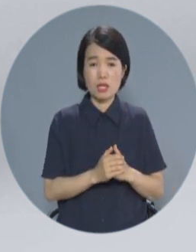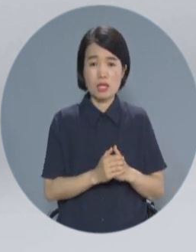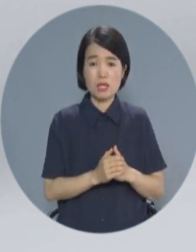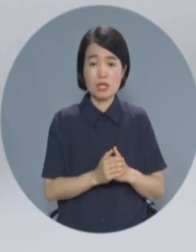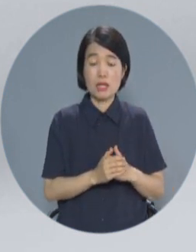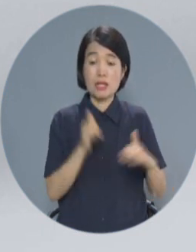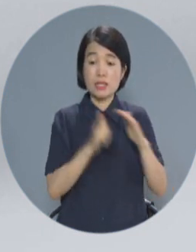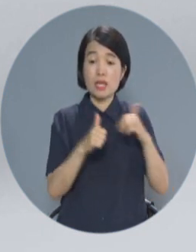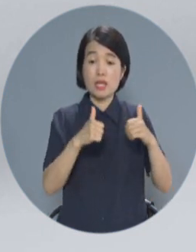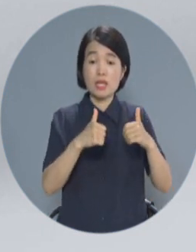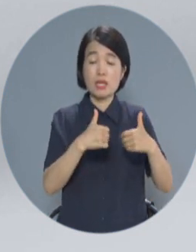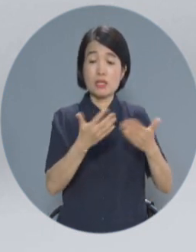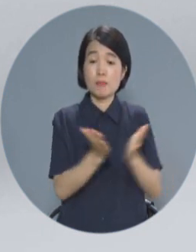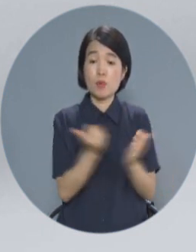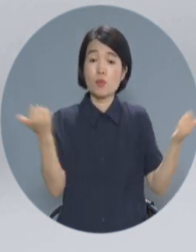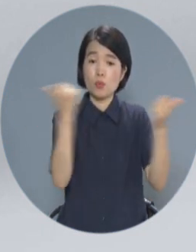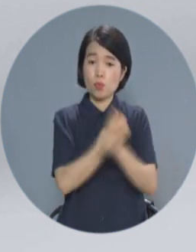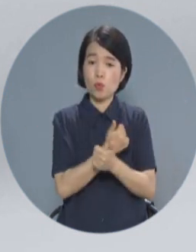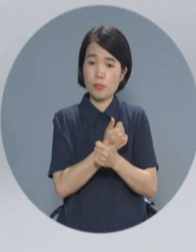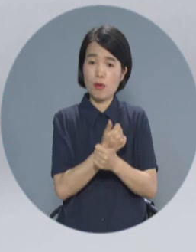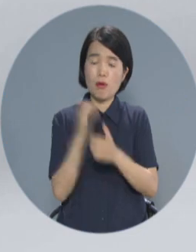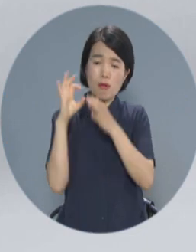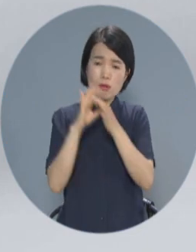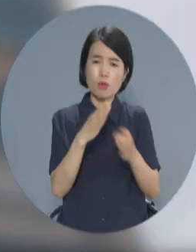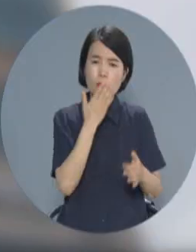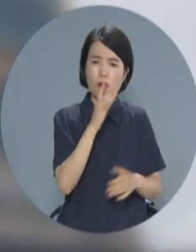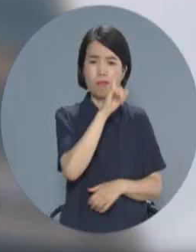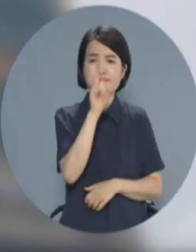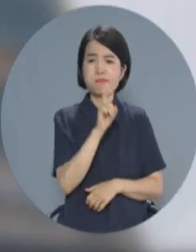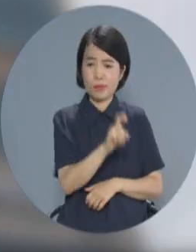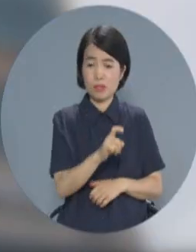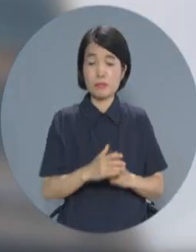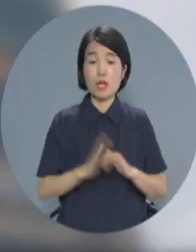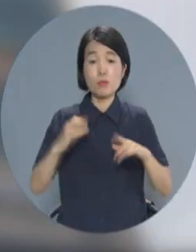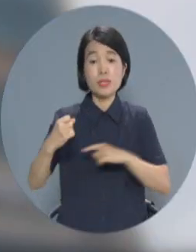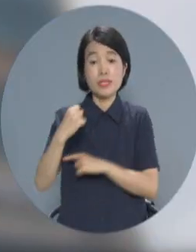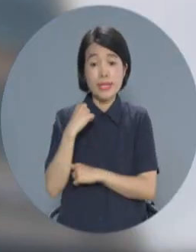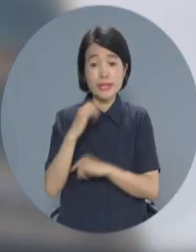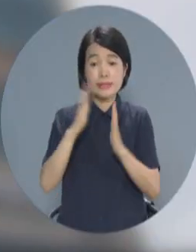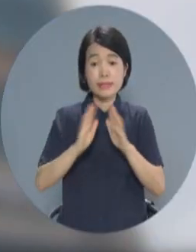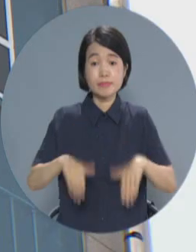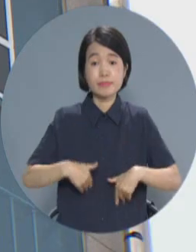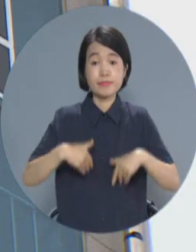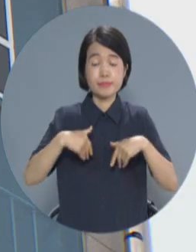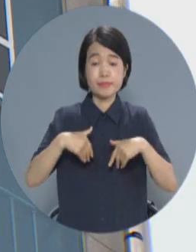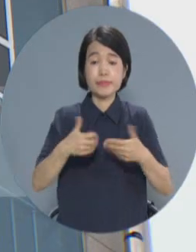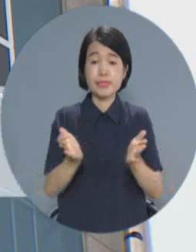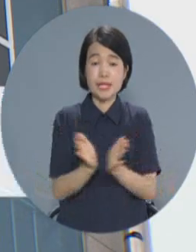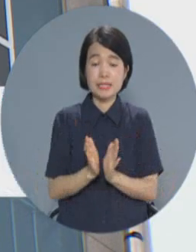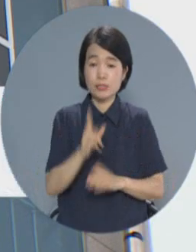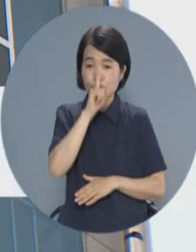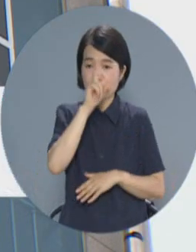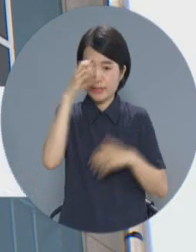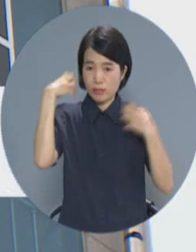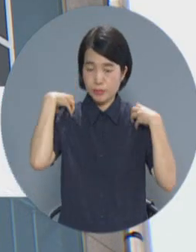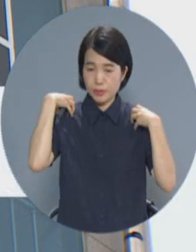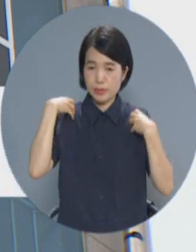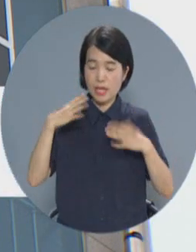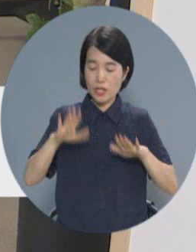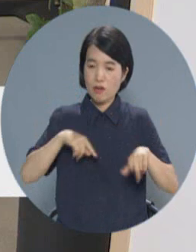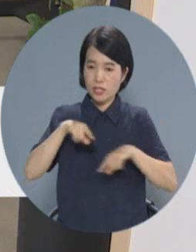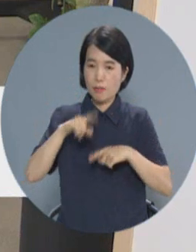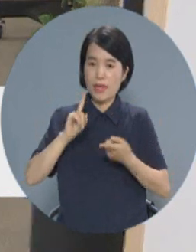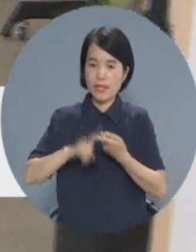계속적으로 다음 당대표 체제에서도 유지가 될 수 있을 것인가. 국민의힘 전남도당은 중앙정부를 상대로 현안 사업에